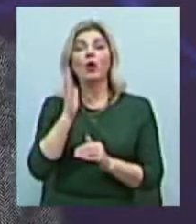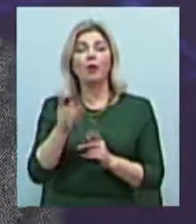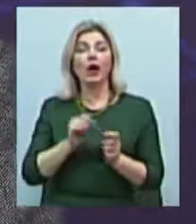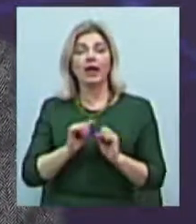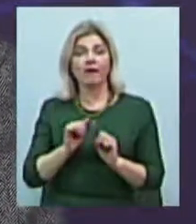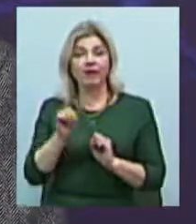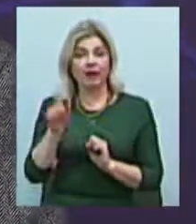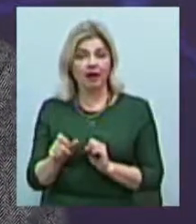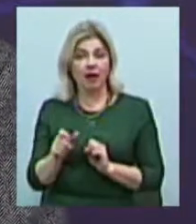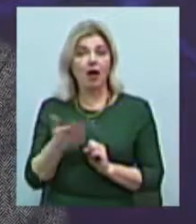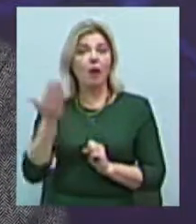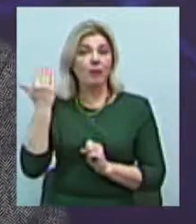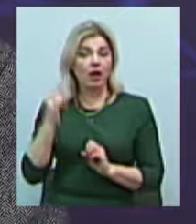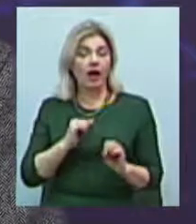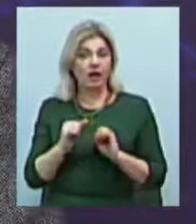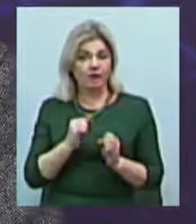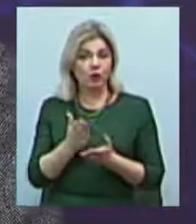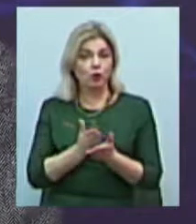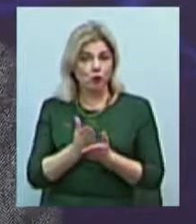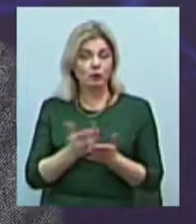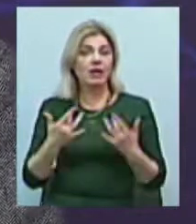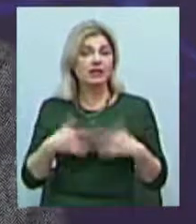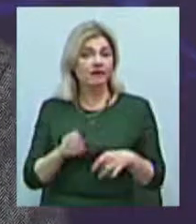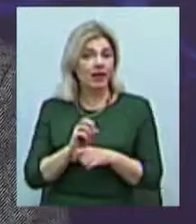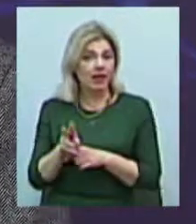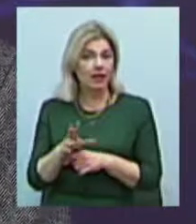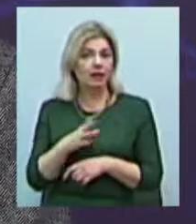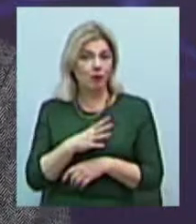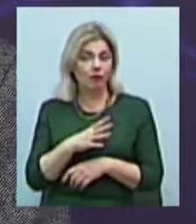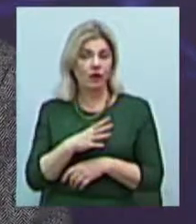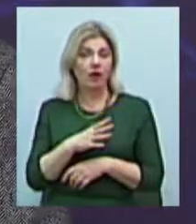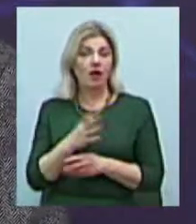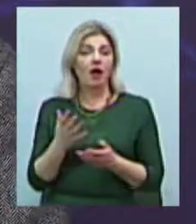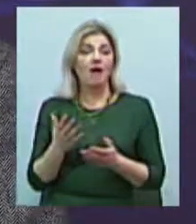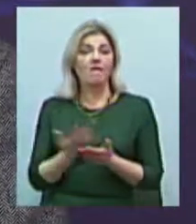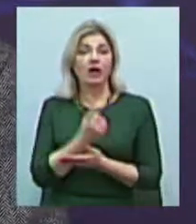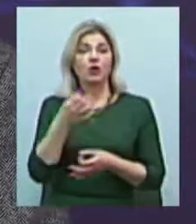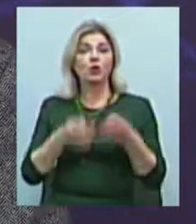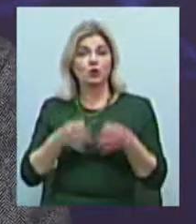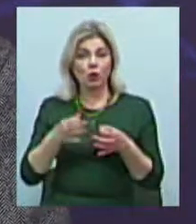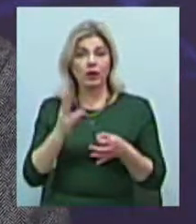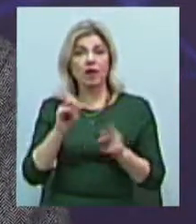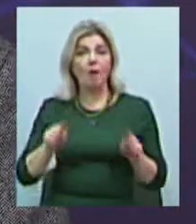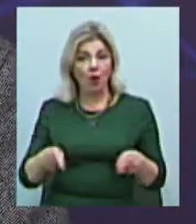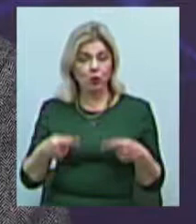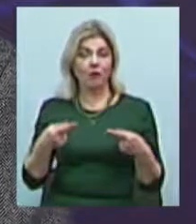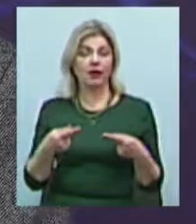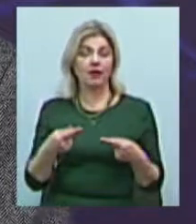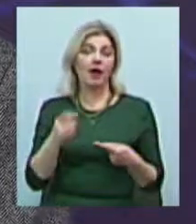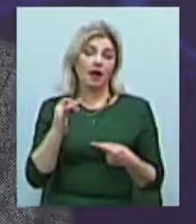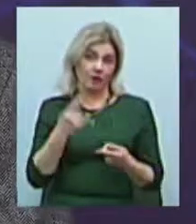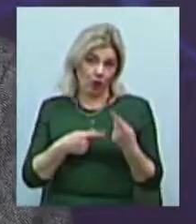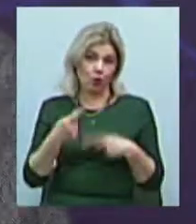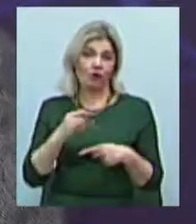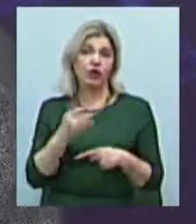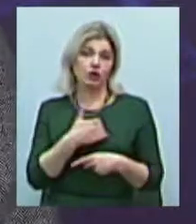знаєте, минулий керівник служби автомобільних доріг звільнений був, виграв суд на поновлення. І зараз